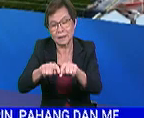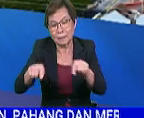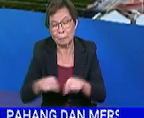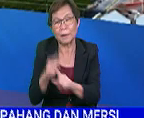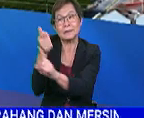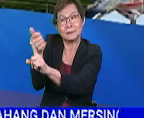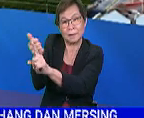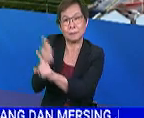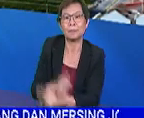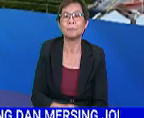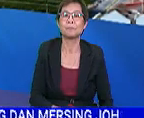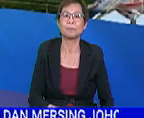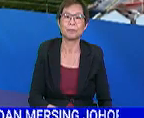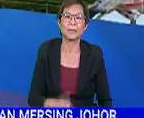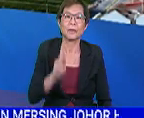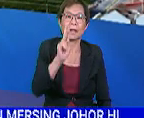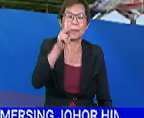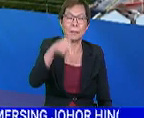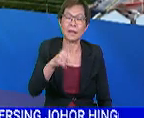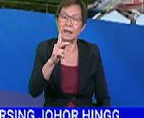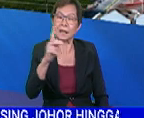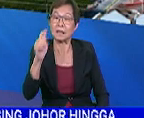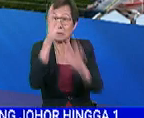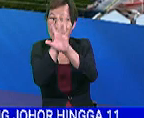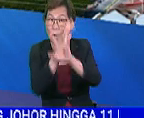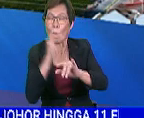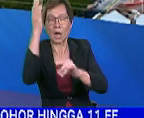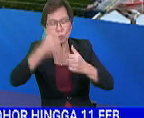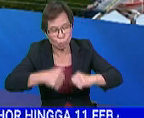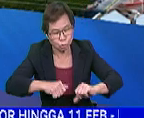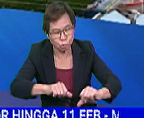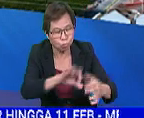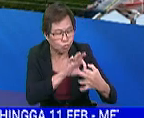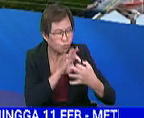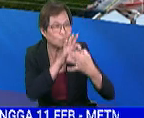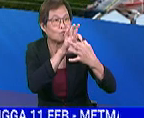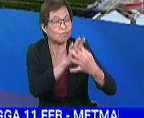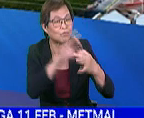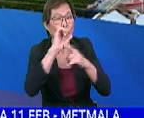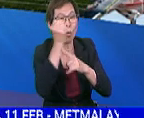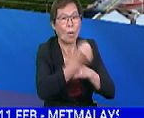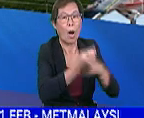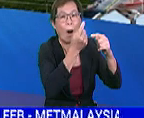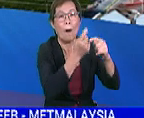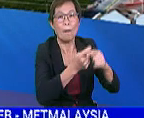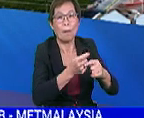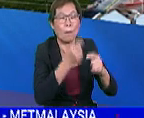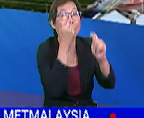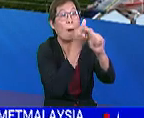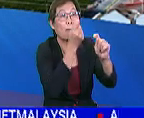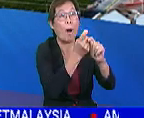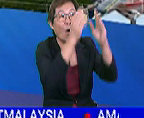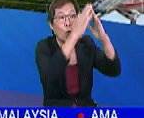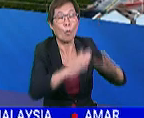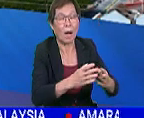kawasannya Kementerian Perumahan dan kerajaan tempatan Sarawak akan terus bekerjasama dengan persatuan pemaju Perumahan dan hartanah